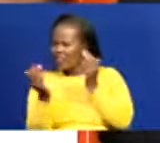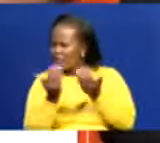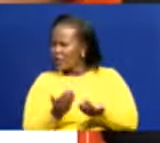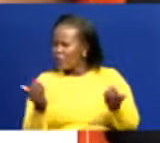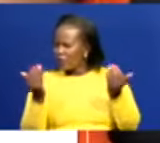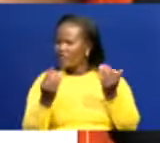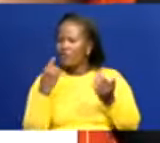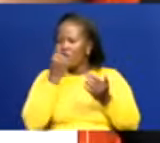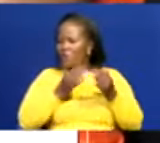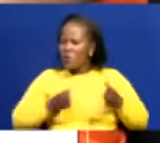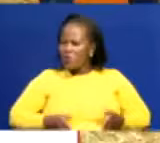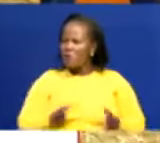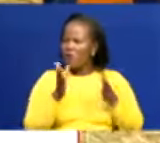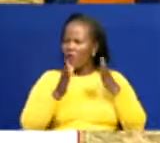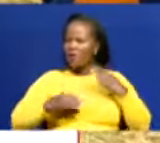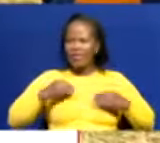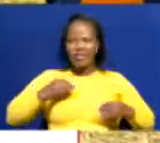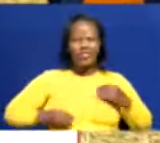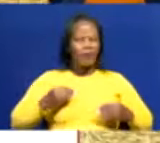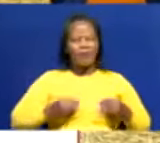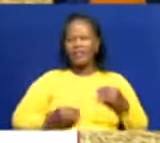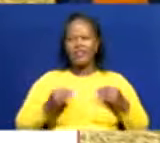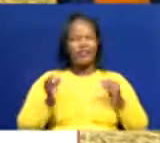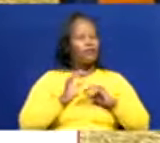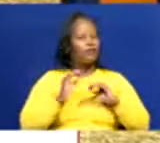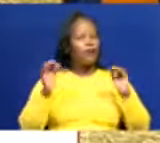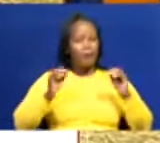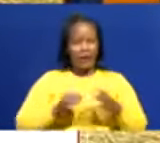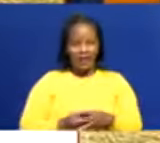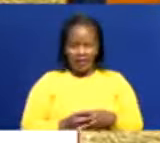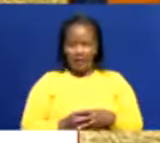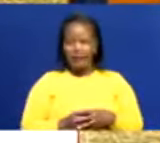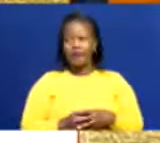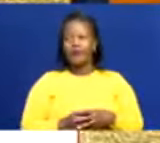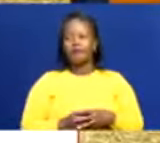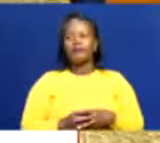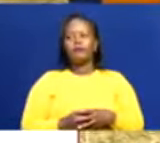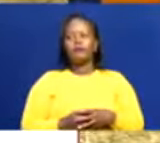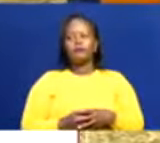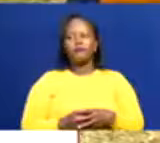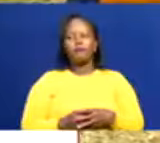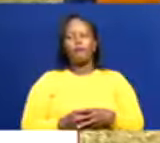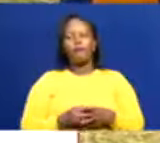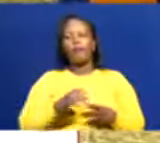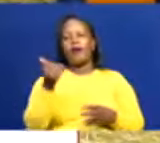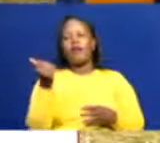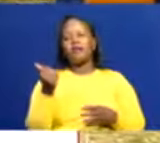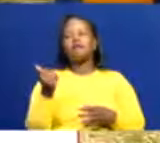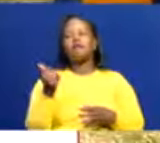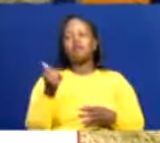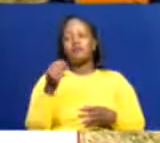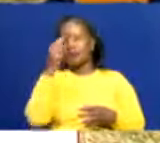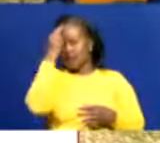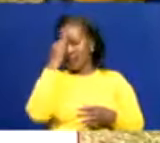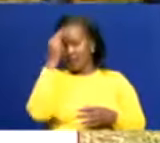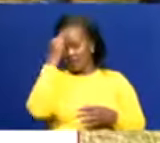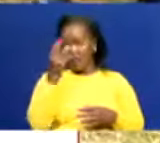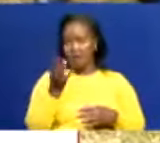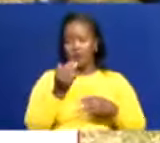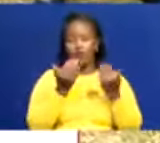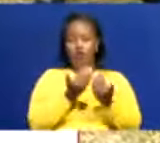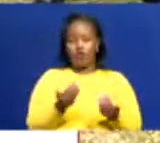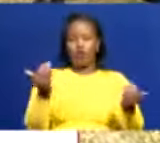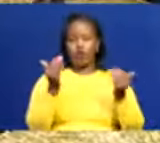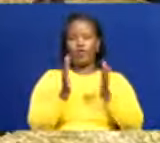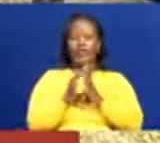ambao wamezaliwa na ulemavu. It is what we call adjustment hapa katikati. Kwingineko katika kaunti ya Narok, watoto na watu